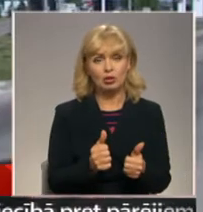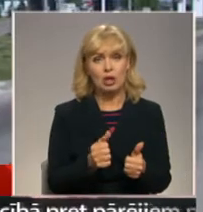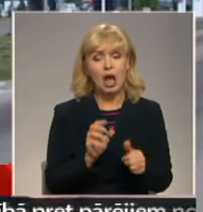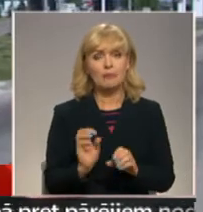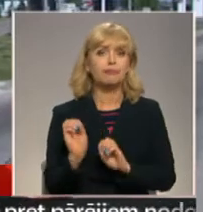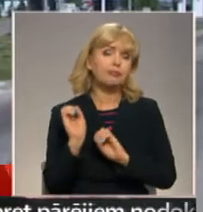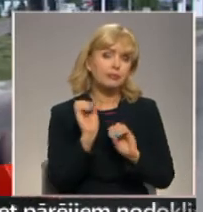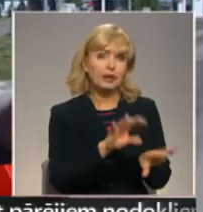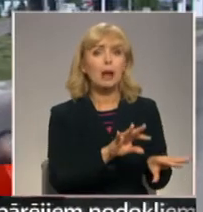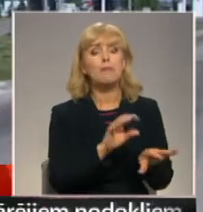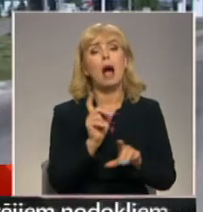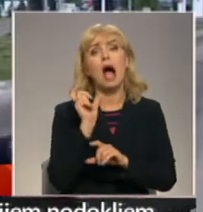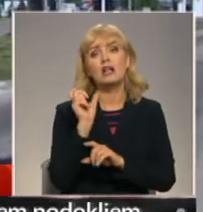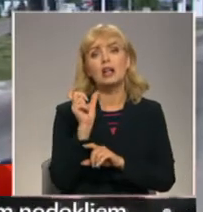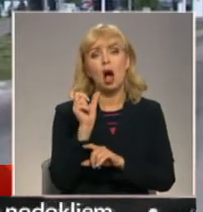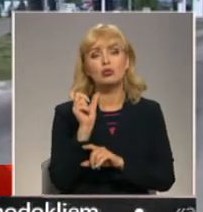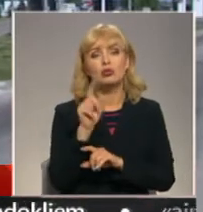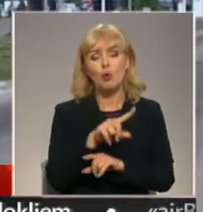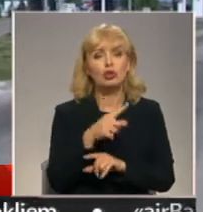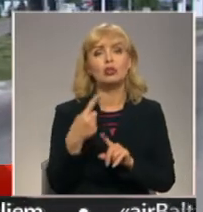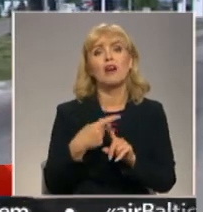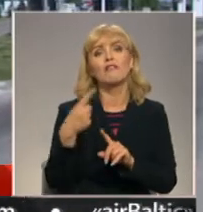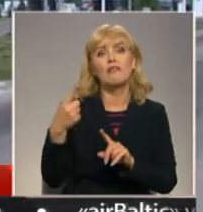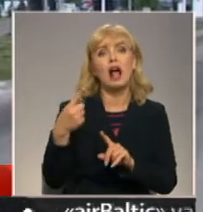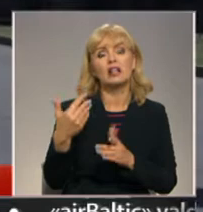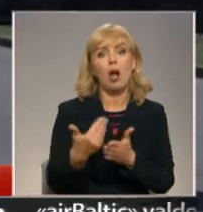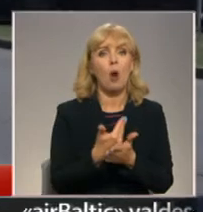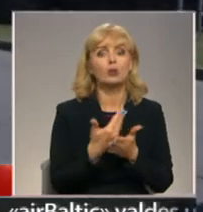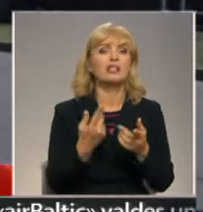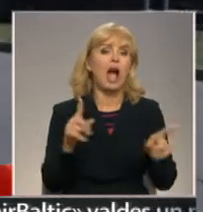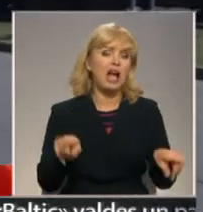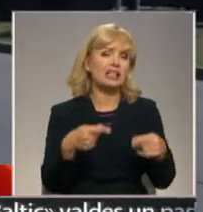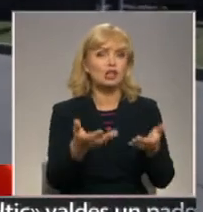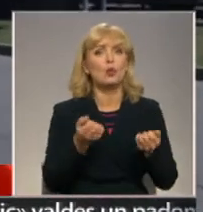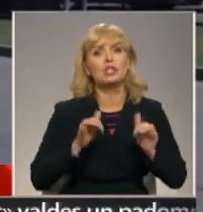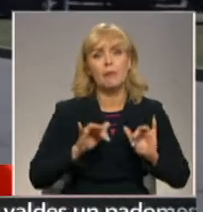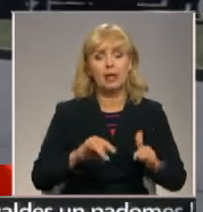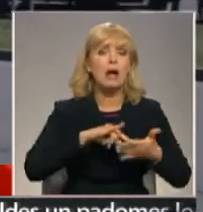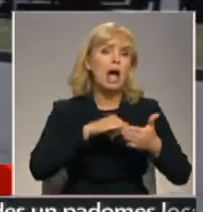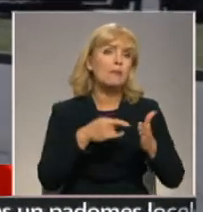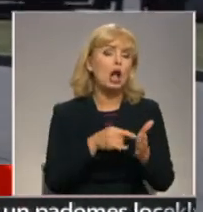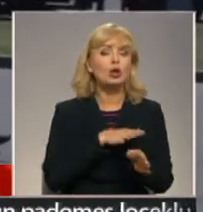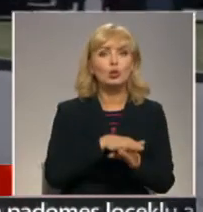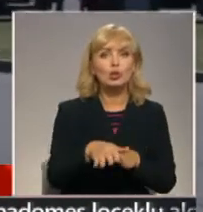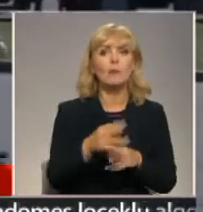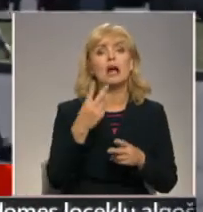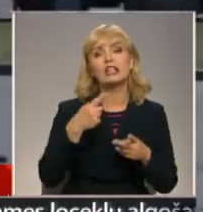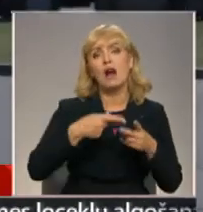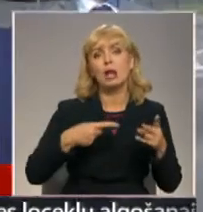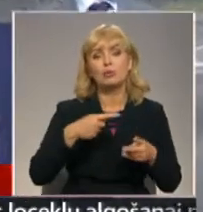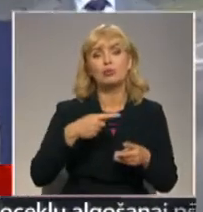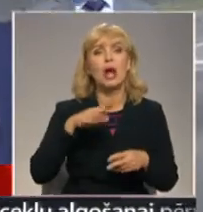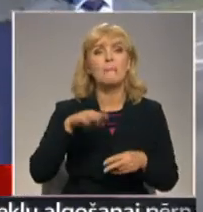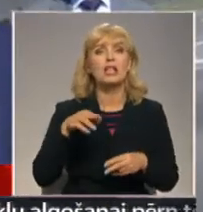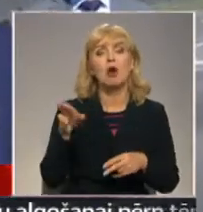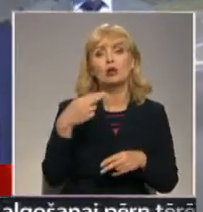pārkraušanas punkti un ap viņiem aizvien jaunas uzņēmējdarbības. Kopumā projekta īstenošanai nepieciešami 2,5 miljoni eiro,